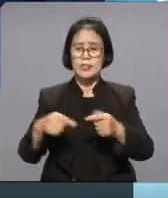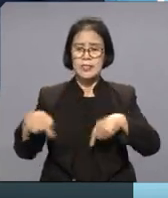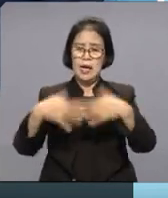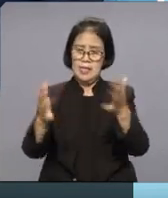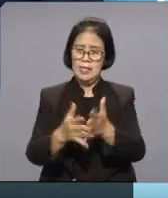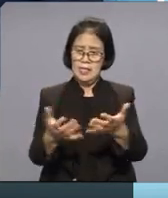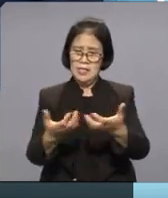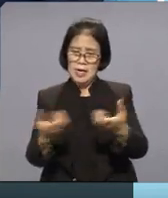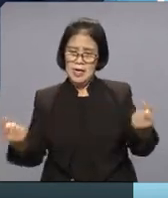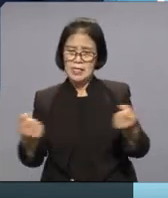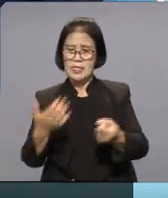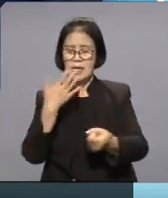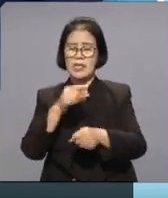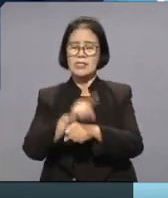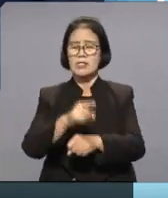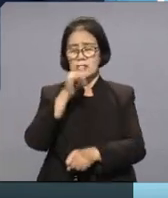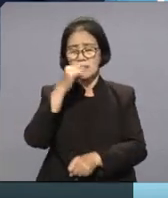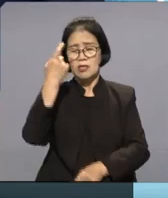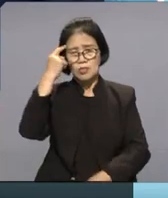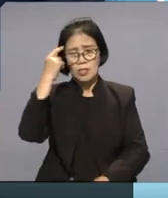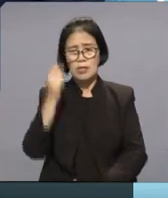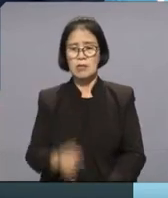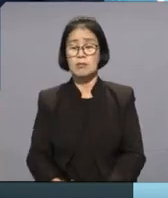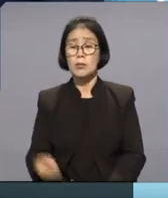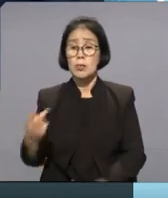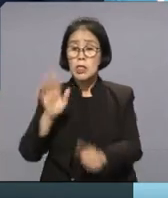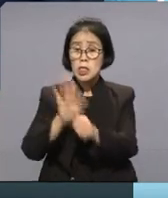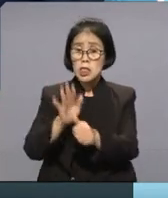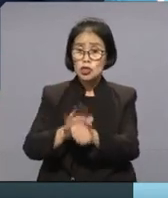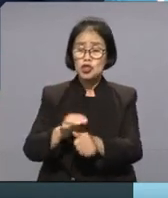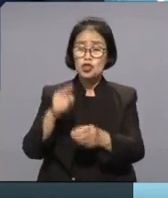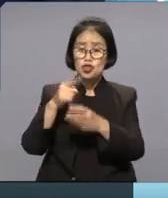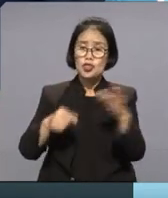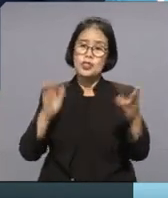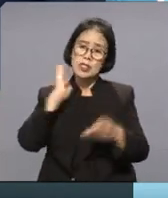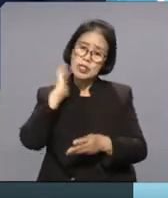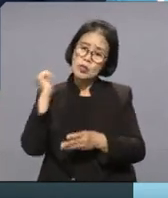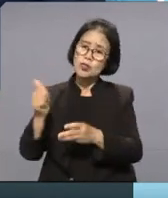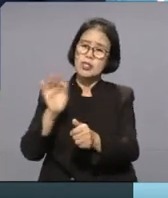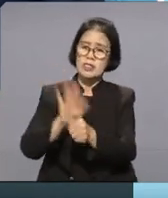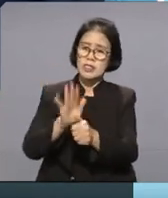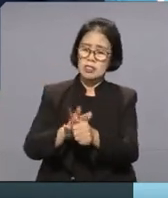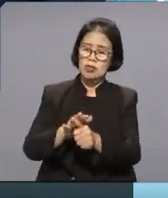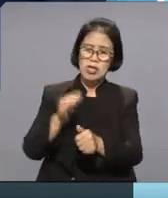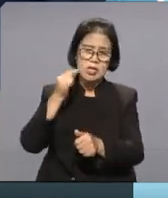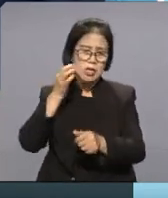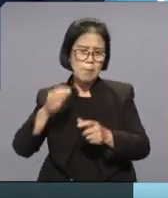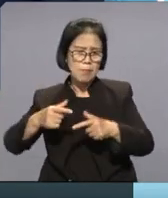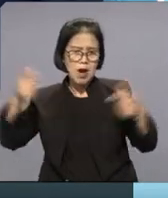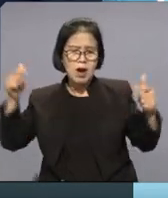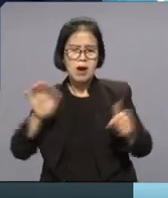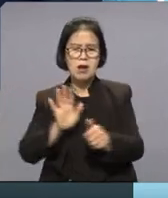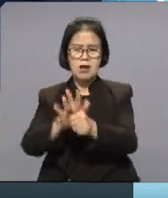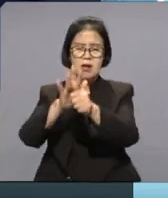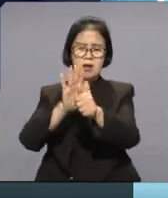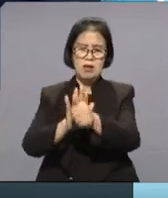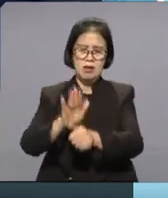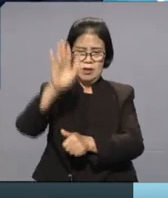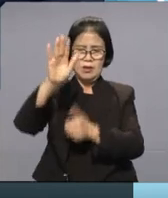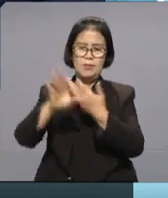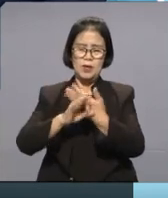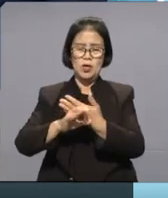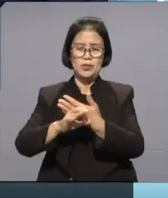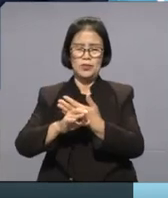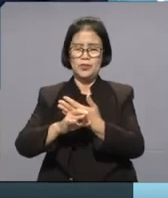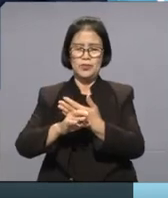저는 충분히 있다고 봐요. 그런데 이제 만약에 지지율이 다시 올라가지고 윤석열 대통령의 인기가 높아진다. 네. 그러면 그런 일은 없어지죠. 그러니까 이거는